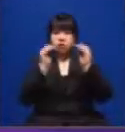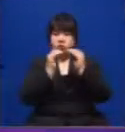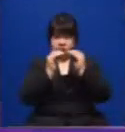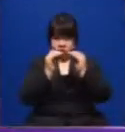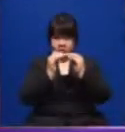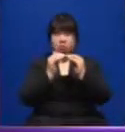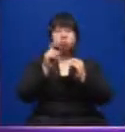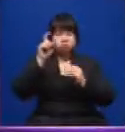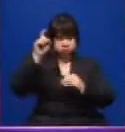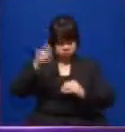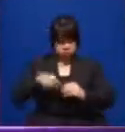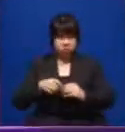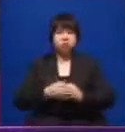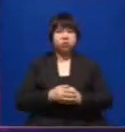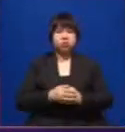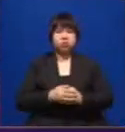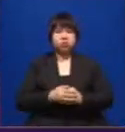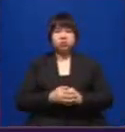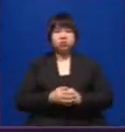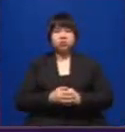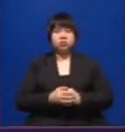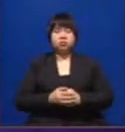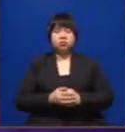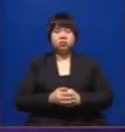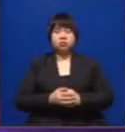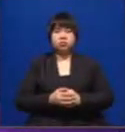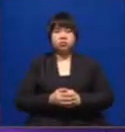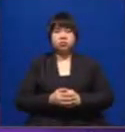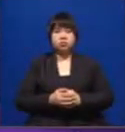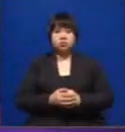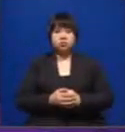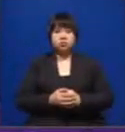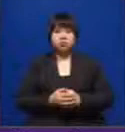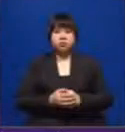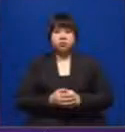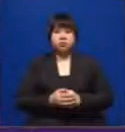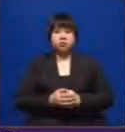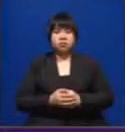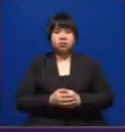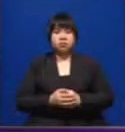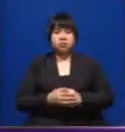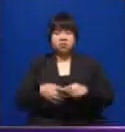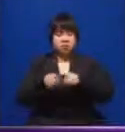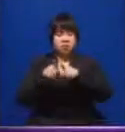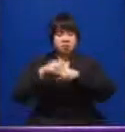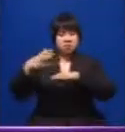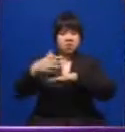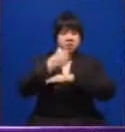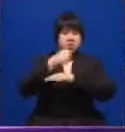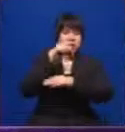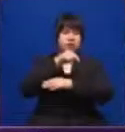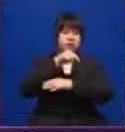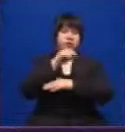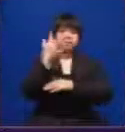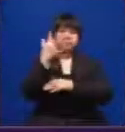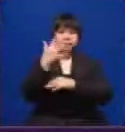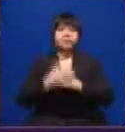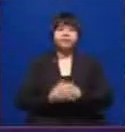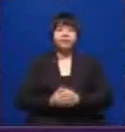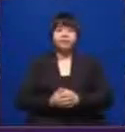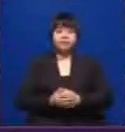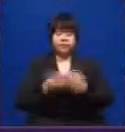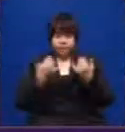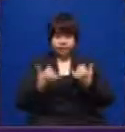มีจรรยาบรรณวิชาชีพของตัวเองค่ะใช่ค่ะไม่ต้องตกเป็นเครื่องของการเมืองการทำงานของ